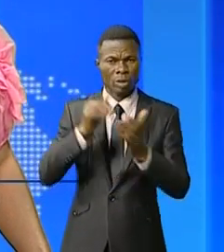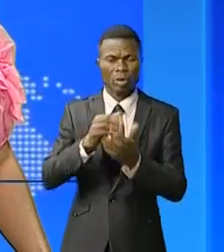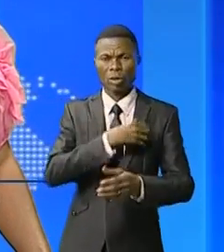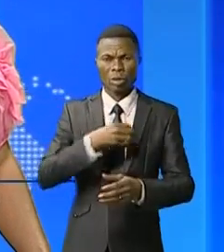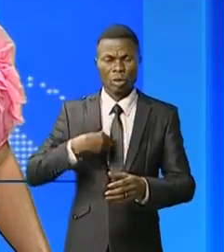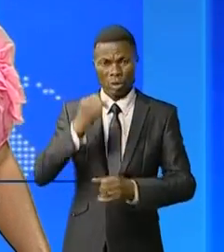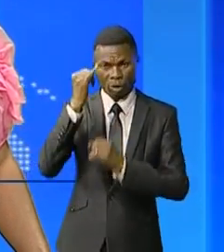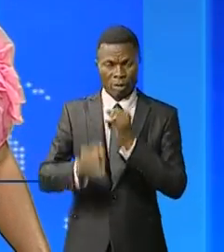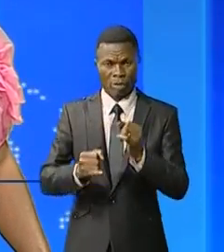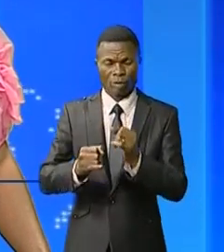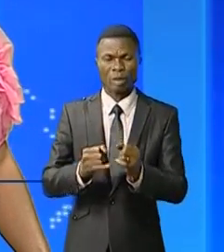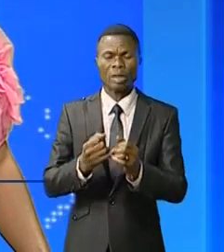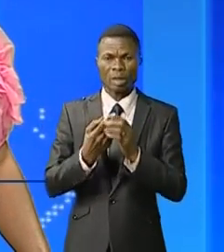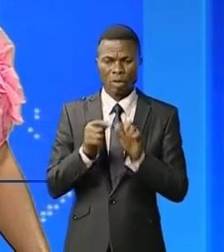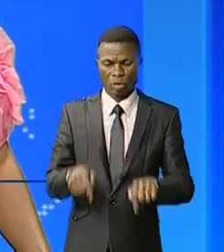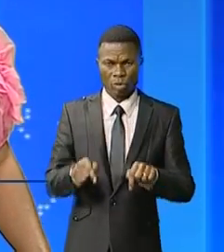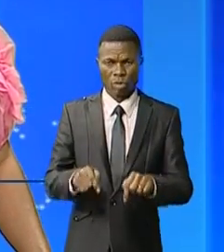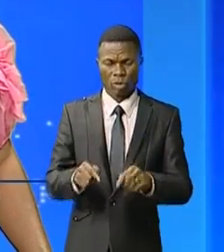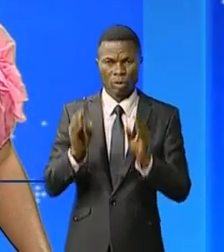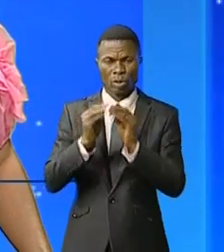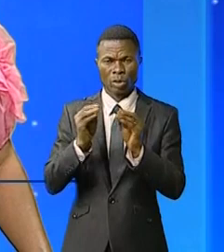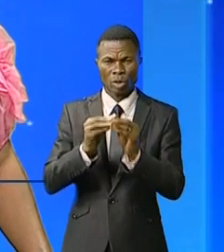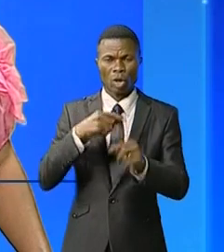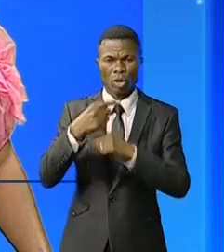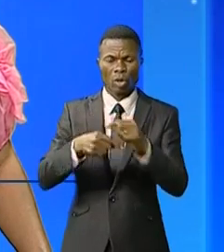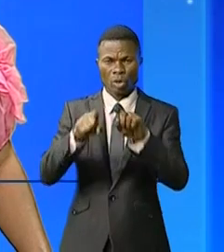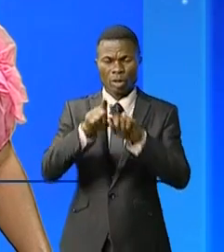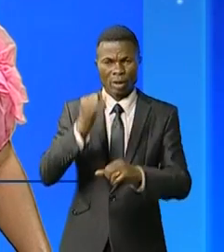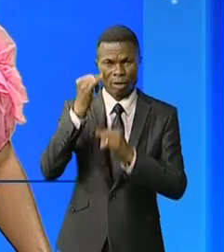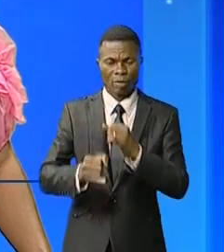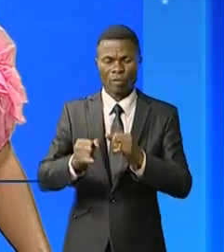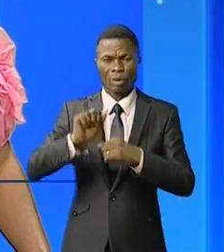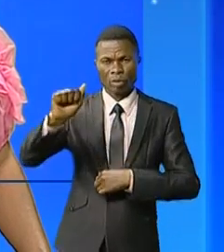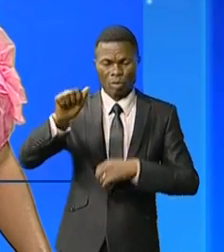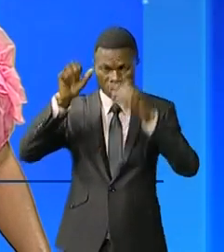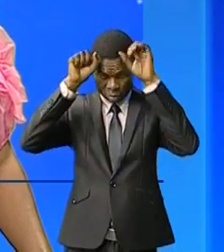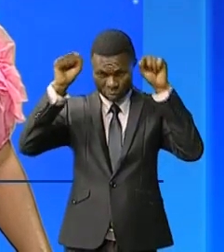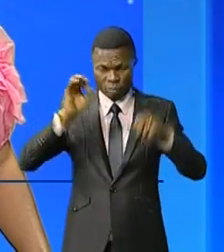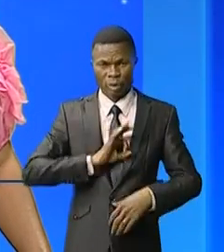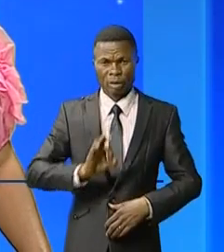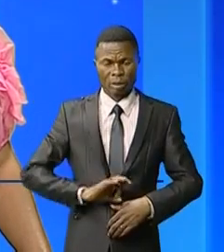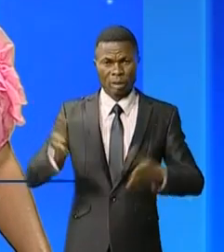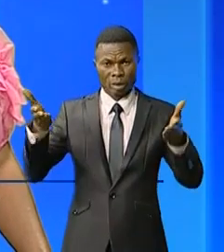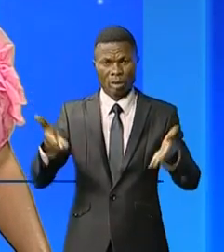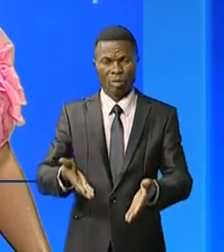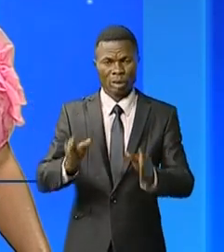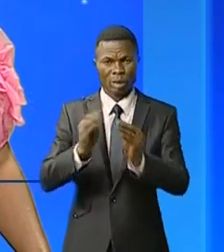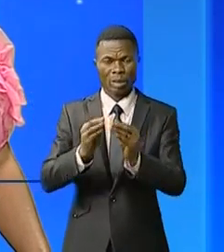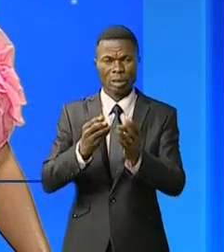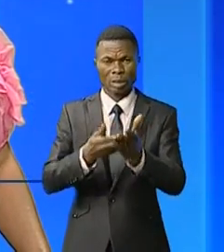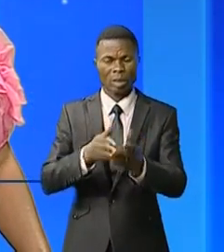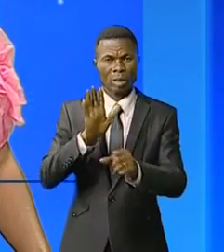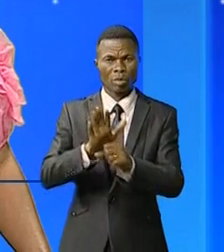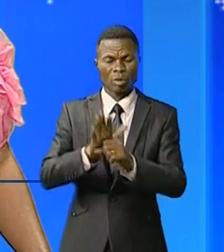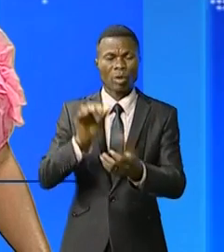de se clôturer il y a quelques minutes. Des assises ouvertes et clôturées par le chef de l'État, Félix-Antoine Tshisekedi Tshilombo, en présence